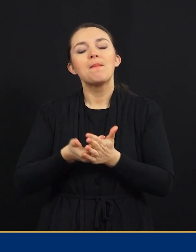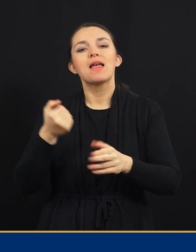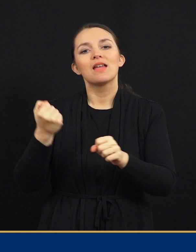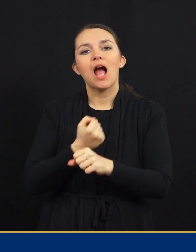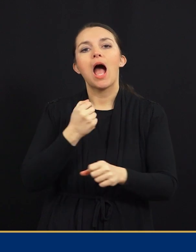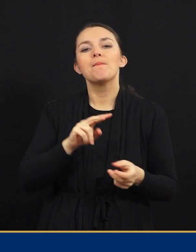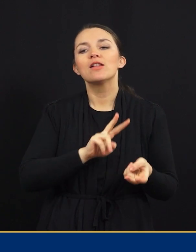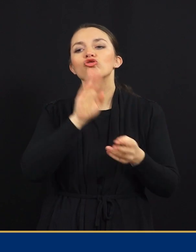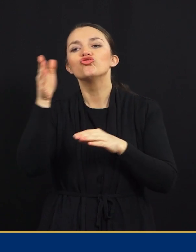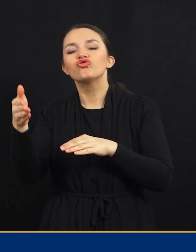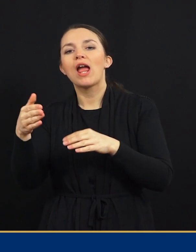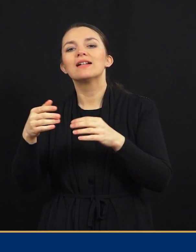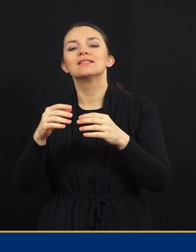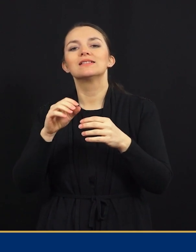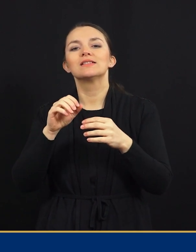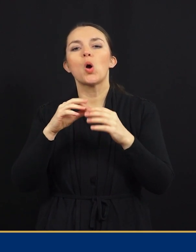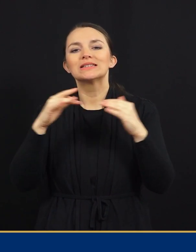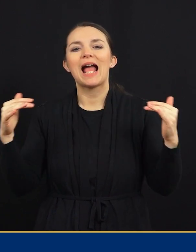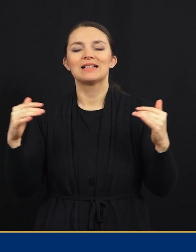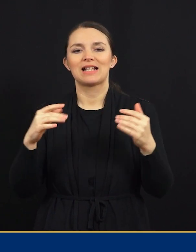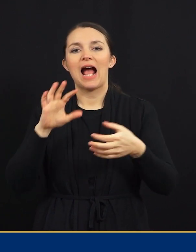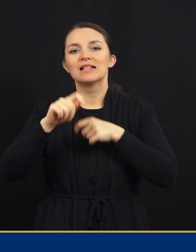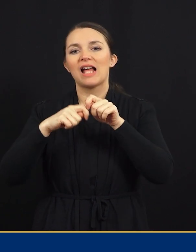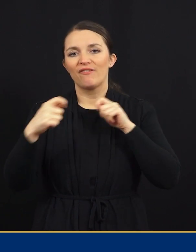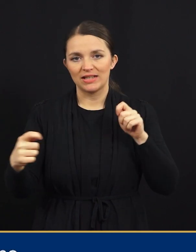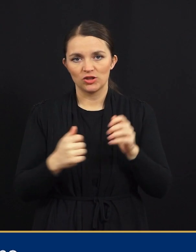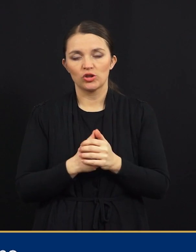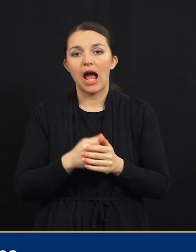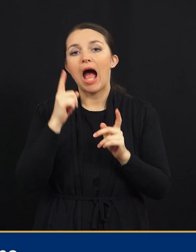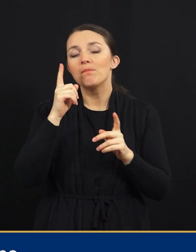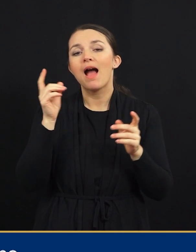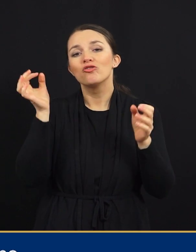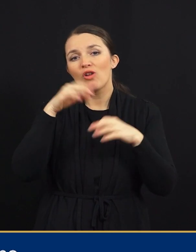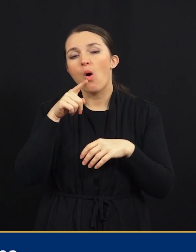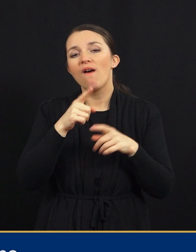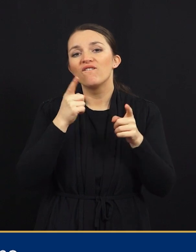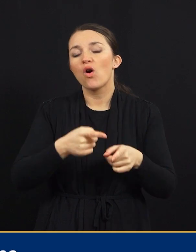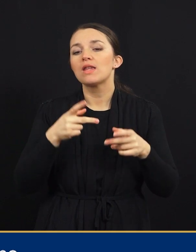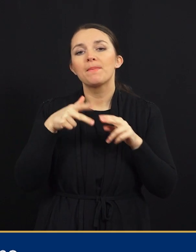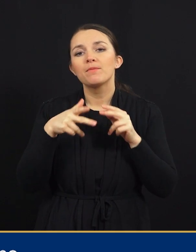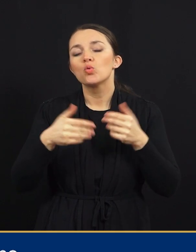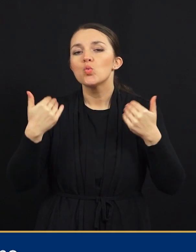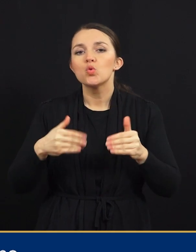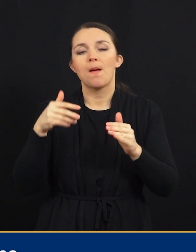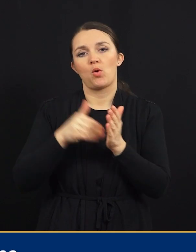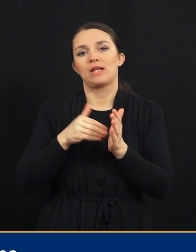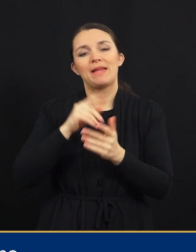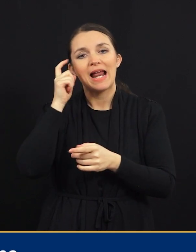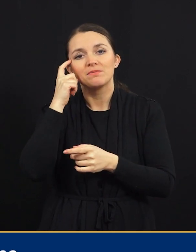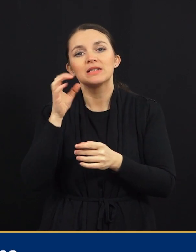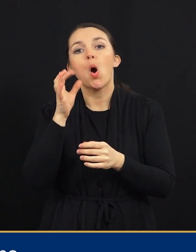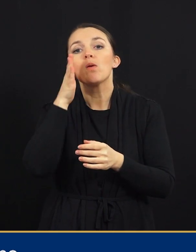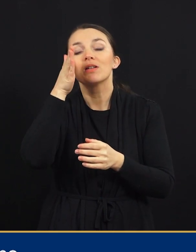kamen transatlantskega zavezništva. Žal pa vojna preprečuje nujno potrebne razmisleke